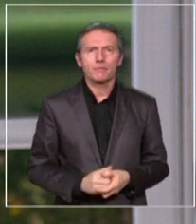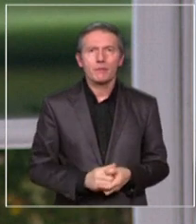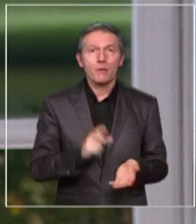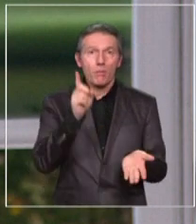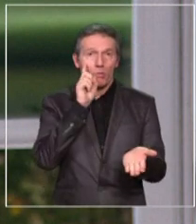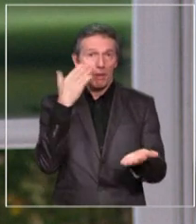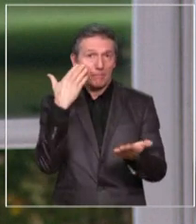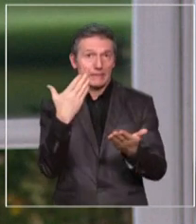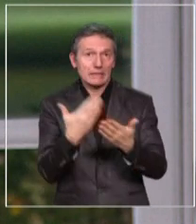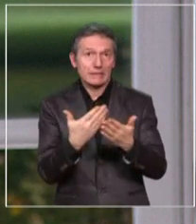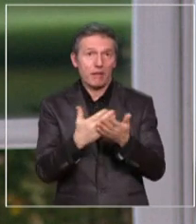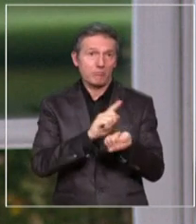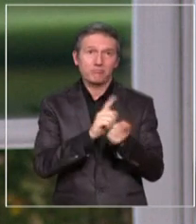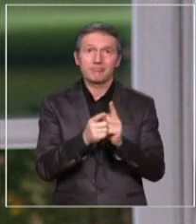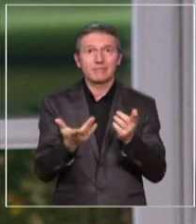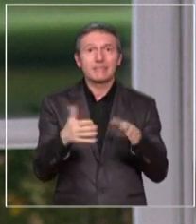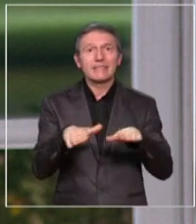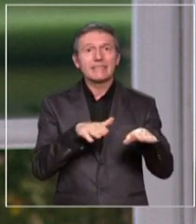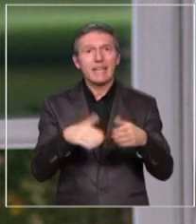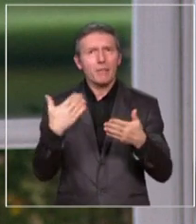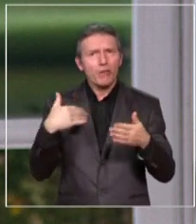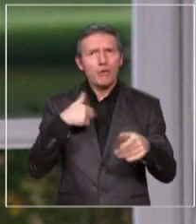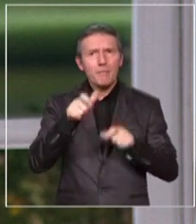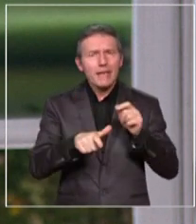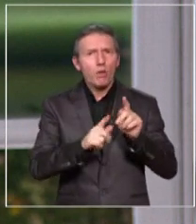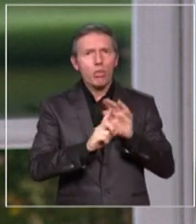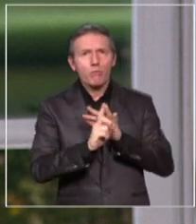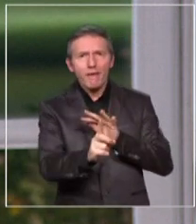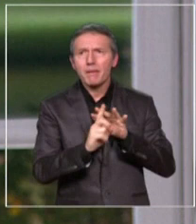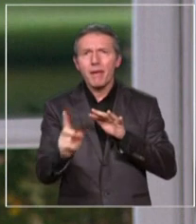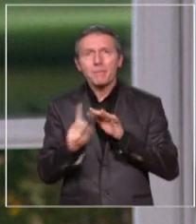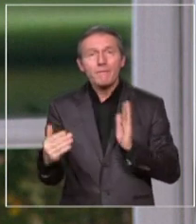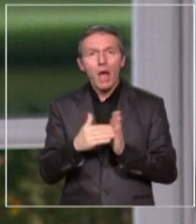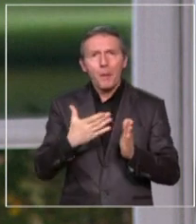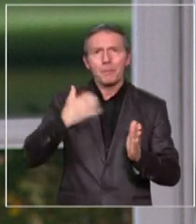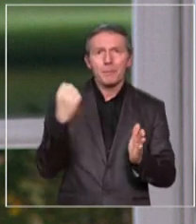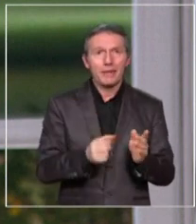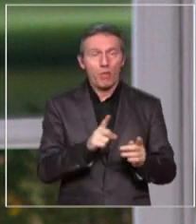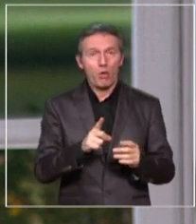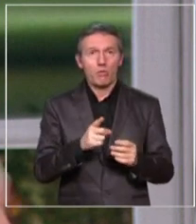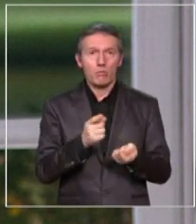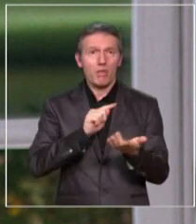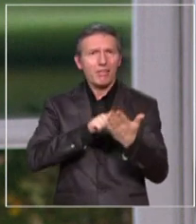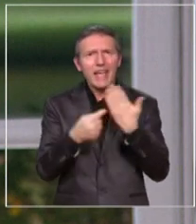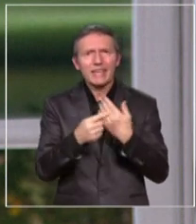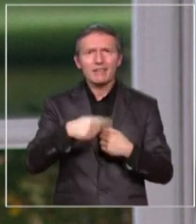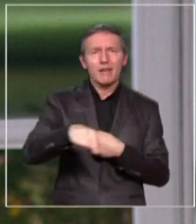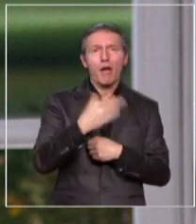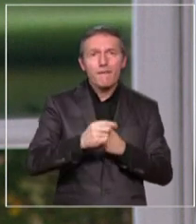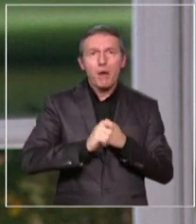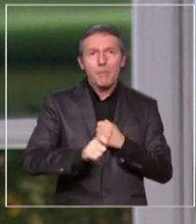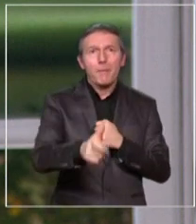ce serait abandonner ce que le système a déjà abandonné ce serait trahir nos enfants leurs enfants après eux